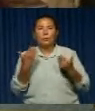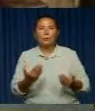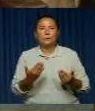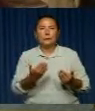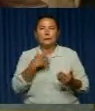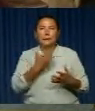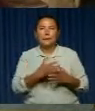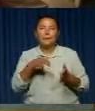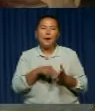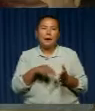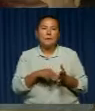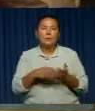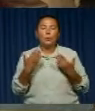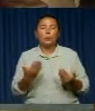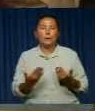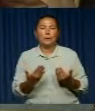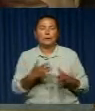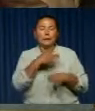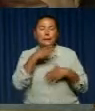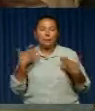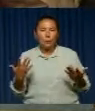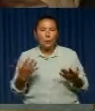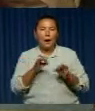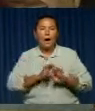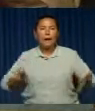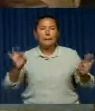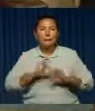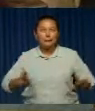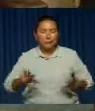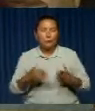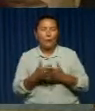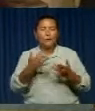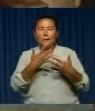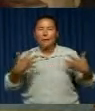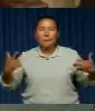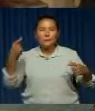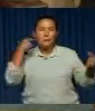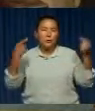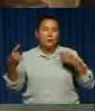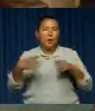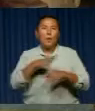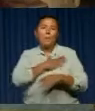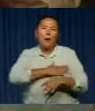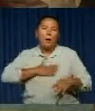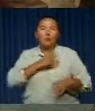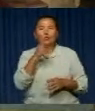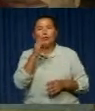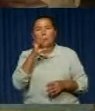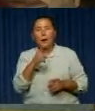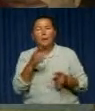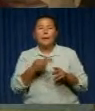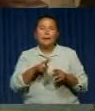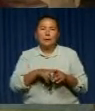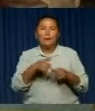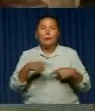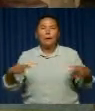кетті бағасы. Қазір одан кейін көп деген заттар айтылды, соңғысы қойдың құйрық майы деді, шұбат деді, олар да таптырмай